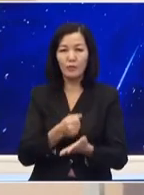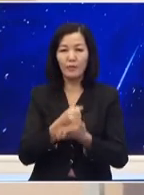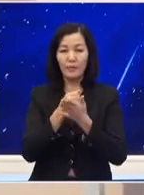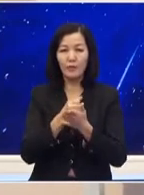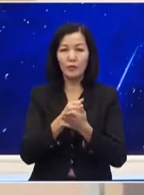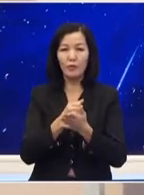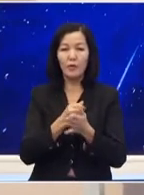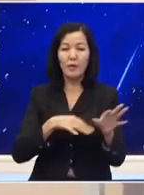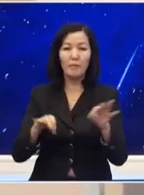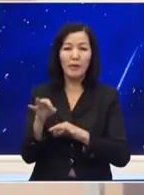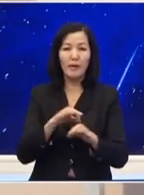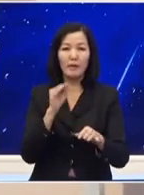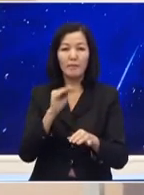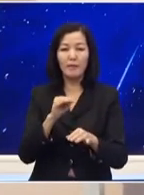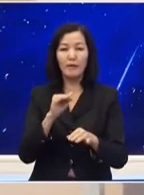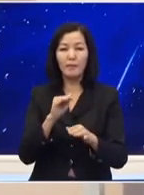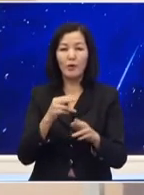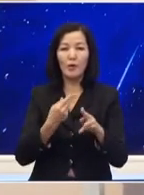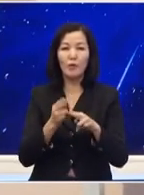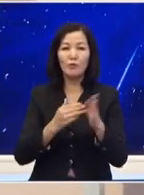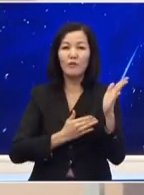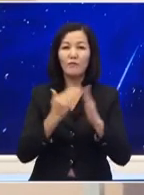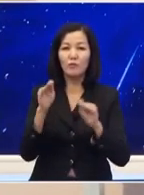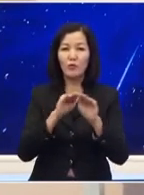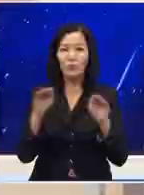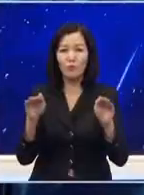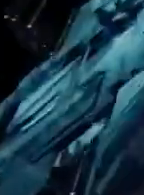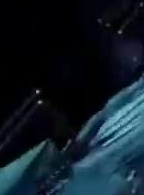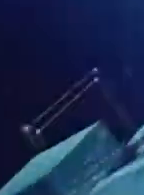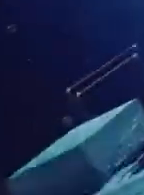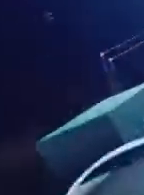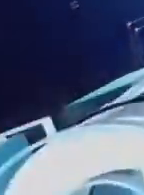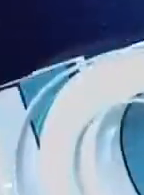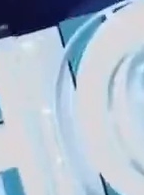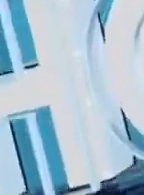считаю, проект «Мыңбала» находится на очень высоком уровне.